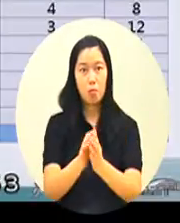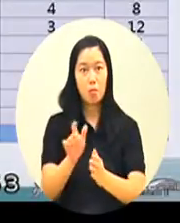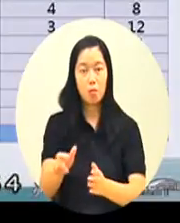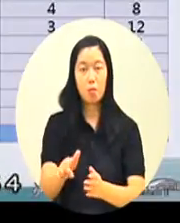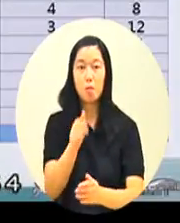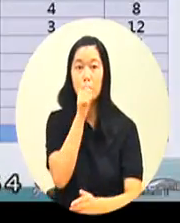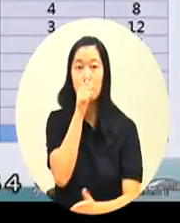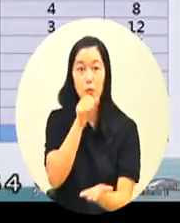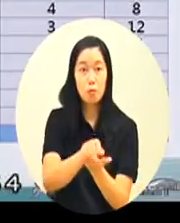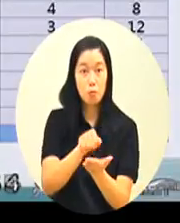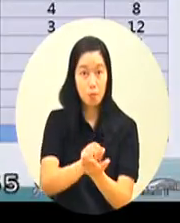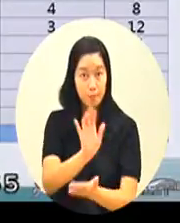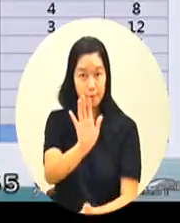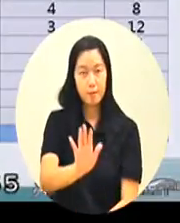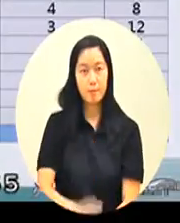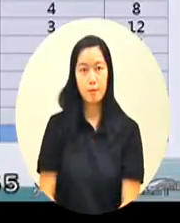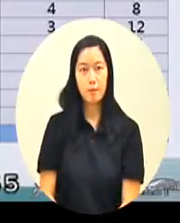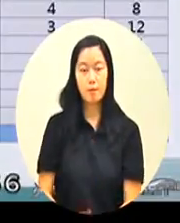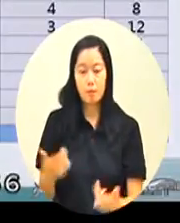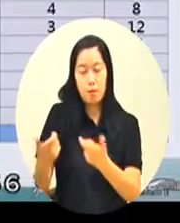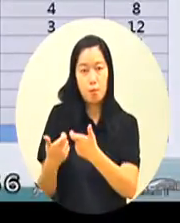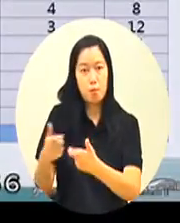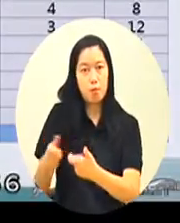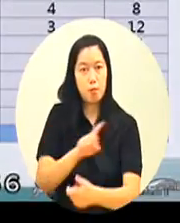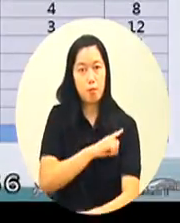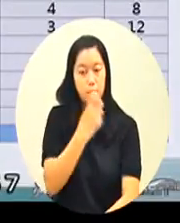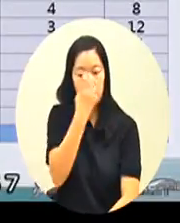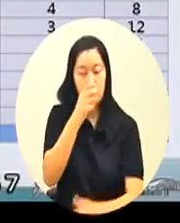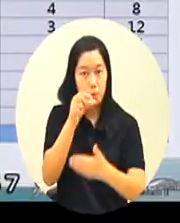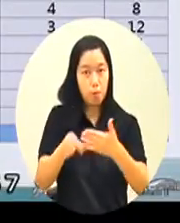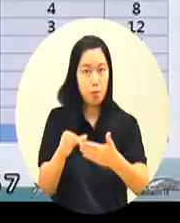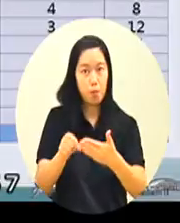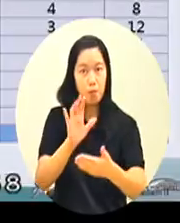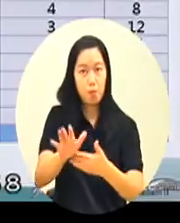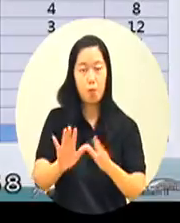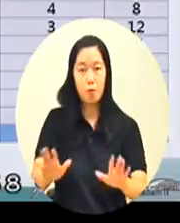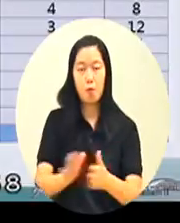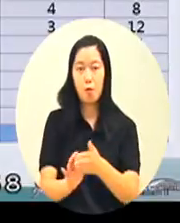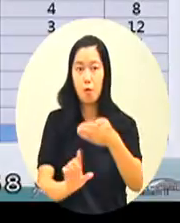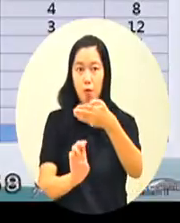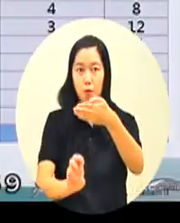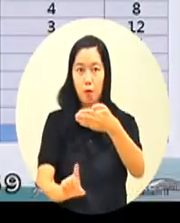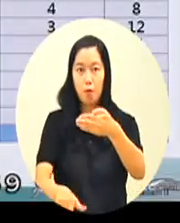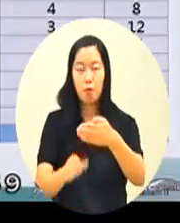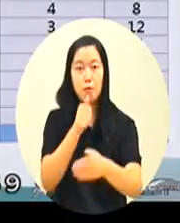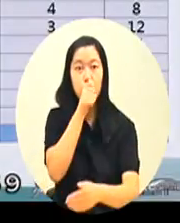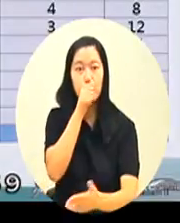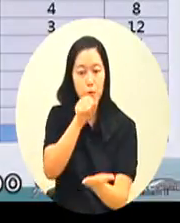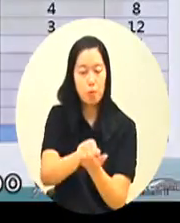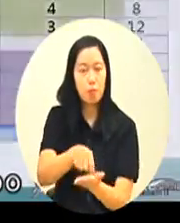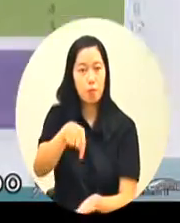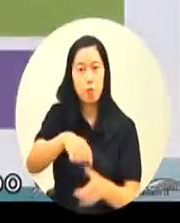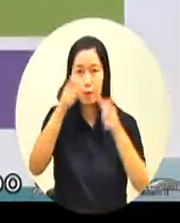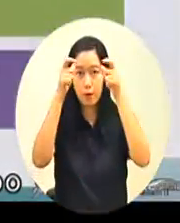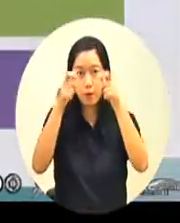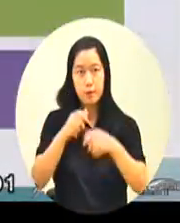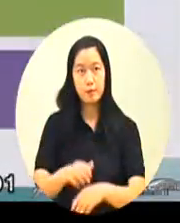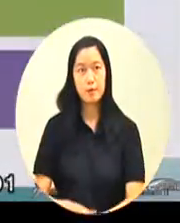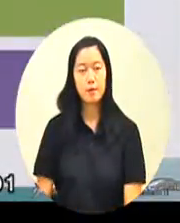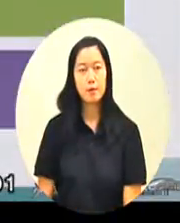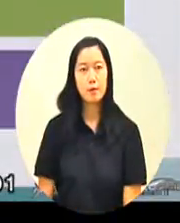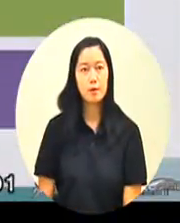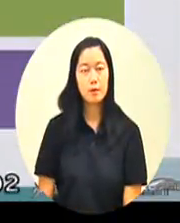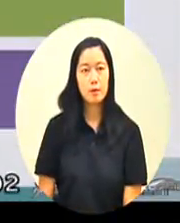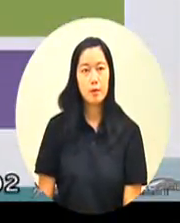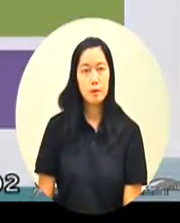雄，也就是符合我们自治条例的规范，在今年十二月三十一号以前已经完成涉及高雄的工作。下一页。